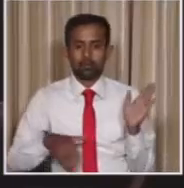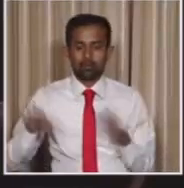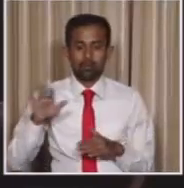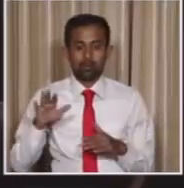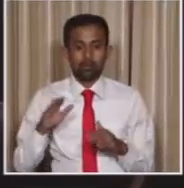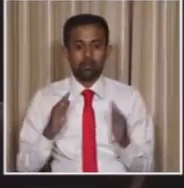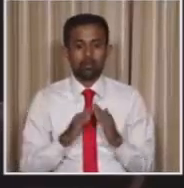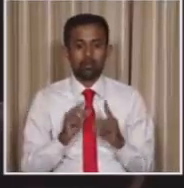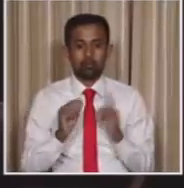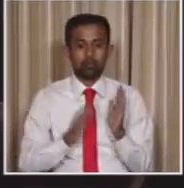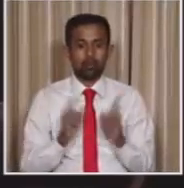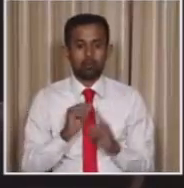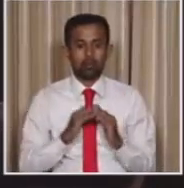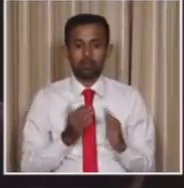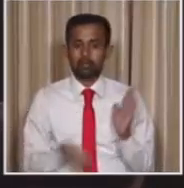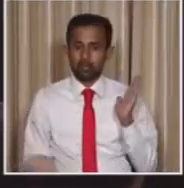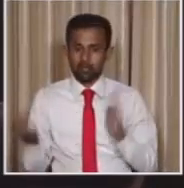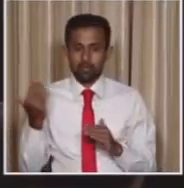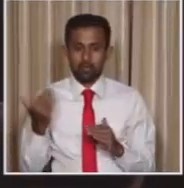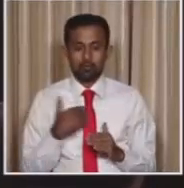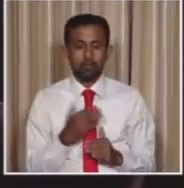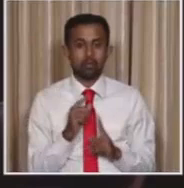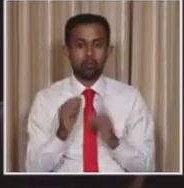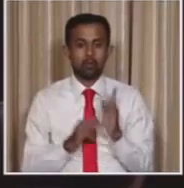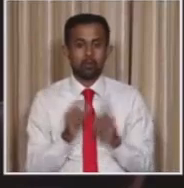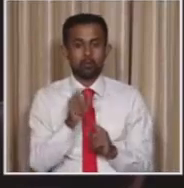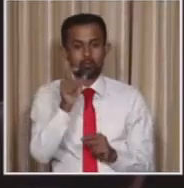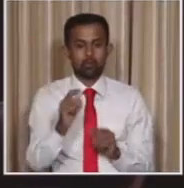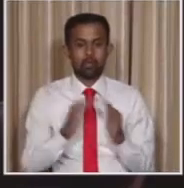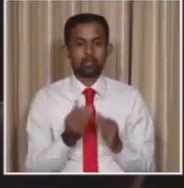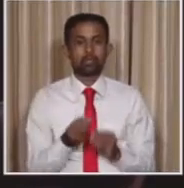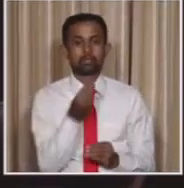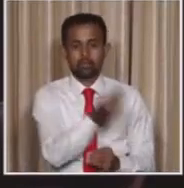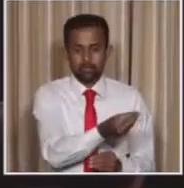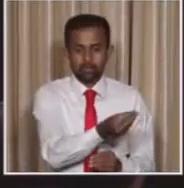මන්ත්‍රී නිවසෙන් ඇයින් වෙලා ගිහිල්ලා අපේ අහිංසක මන්ත්‍රී කෙනෙකුට ගේ දීලා